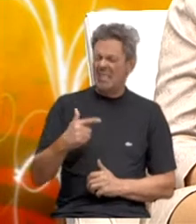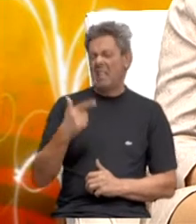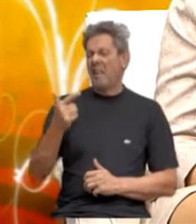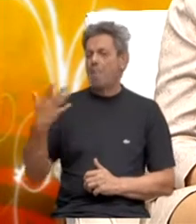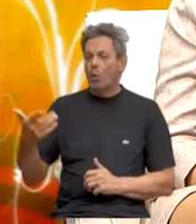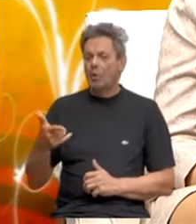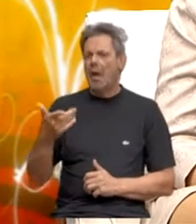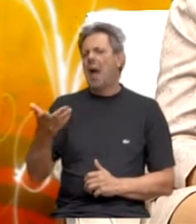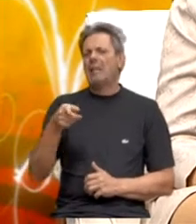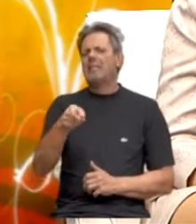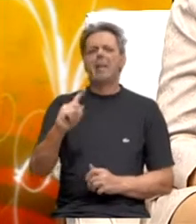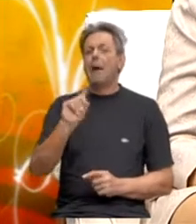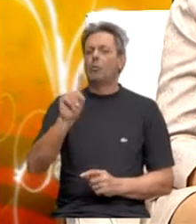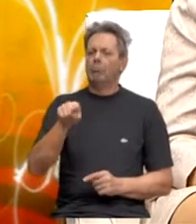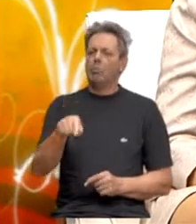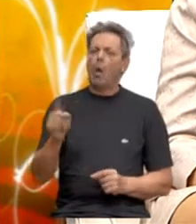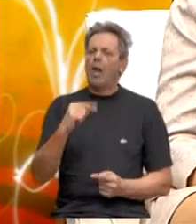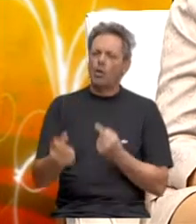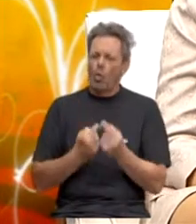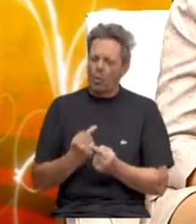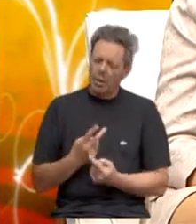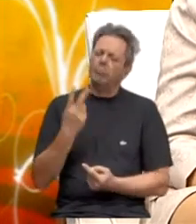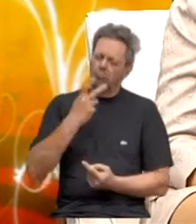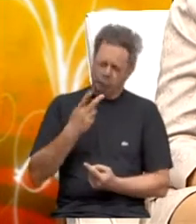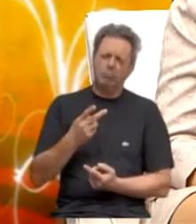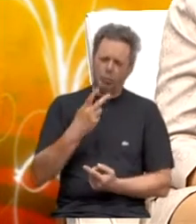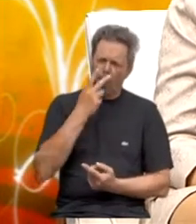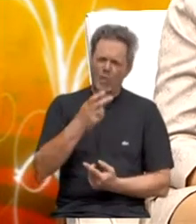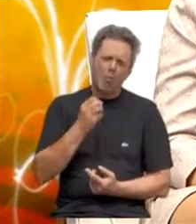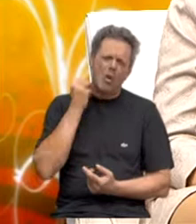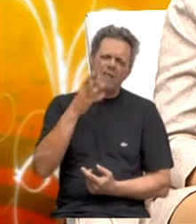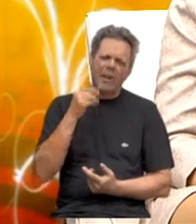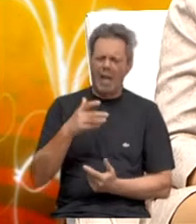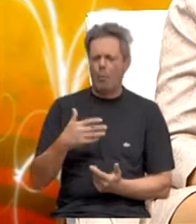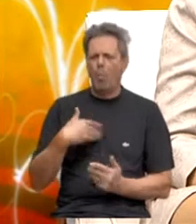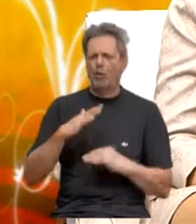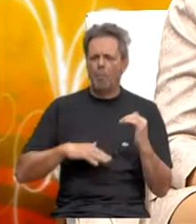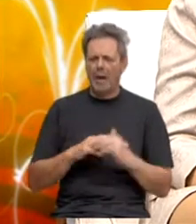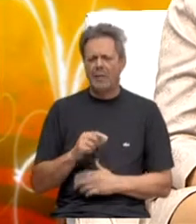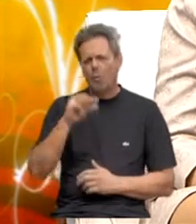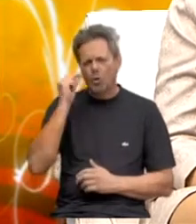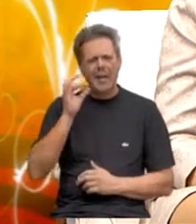da su pošteđeni. Nažalost nisu, jer to mi vidimo isto tako u svakodnevnoj praksi. I muškarce i žene,